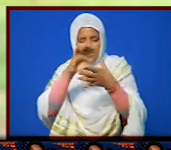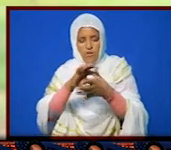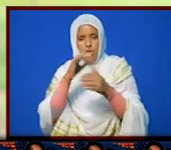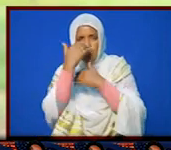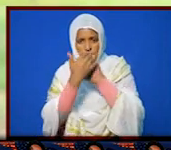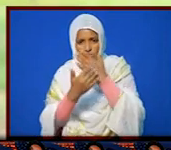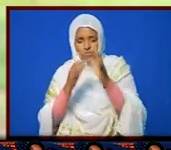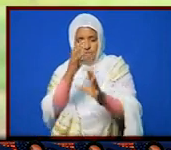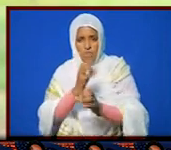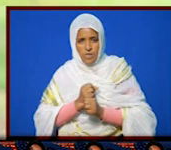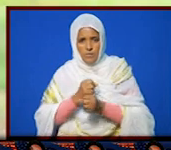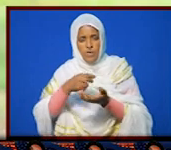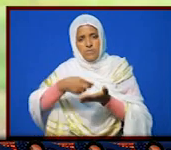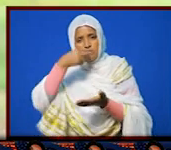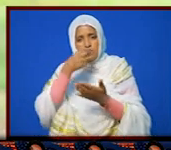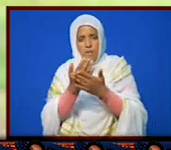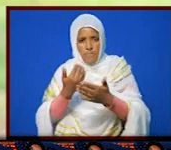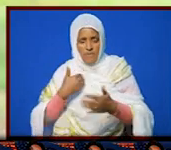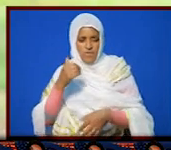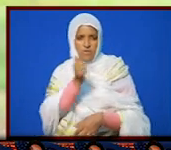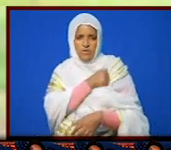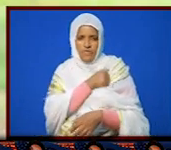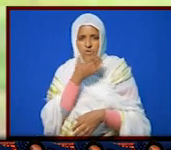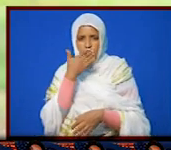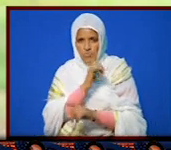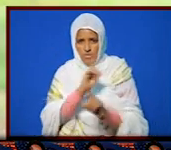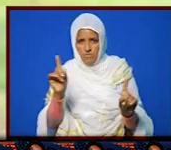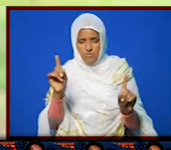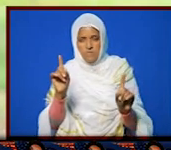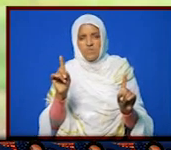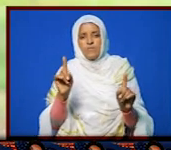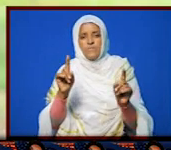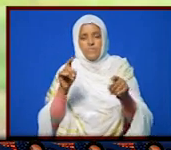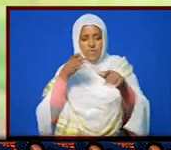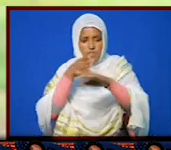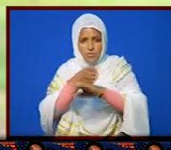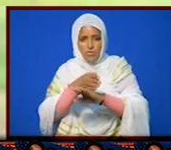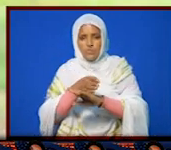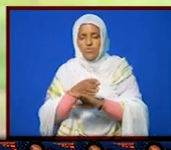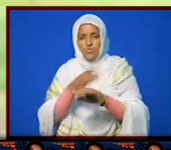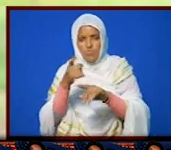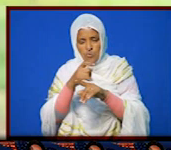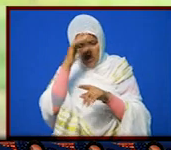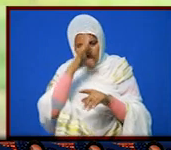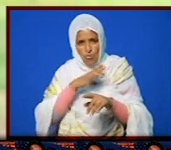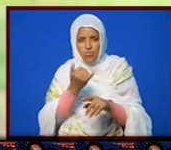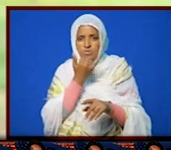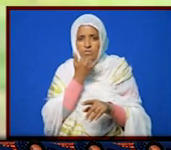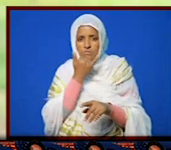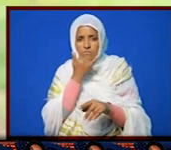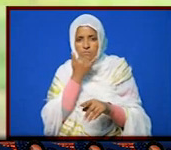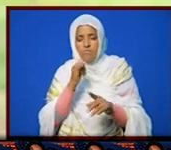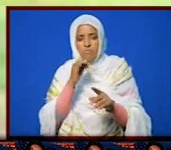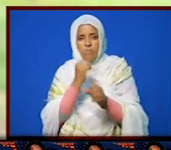ከዚህ አስቀድመን ግን ስጋውን ደሙን ከመቀበላችን በፊት በድፍረት መሆን የለበትም። መቼም እንጨት ሆኖ የማይጤስ ሰው